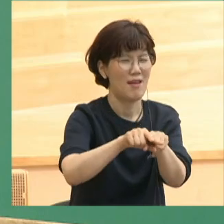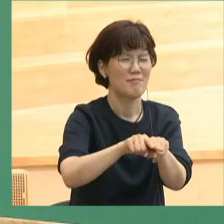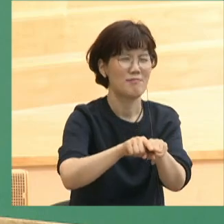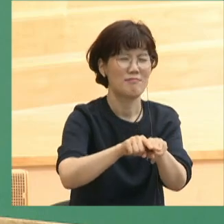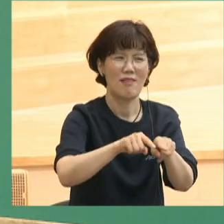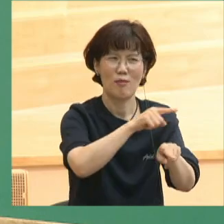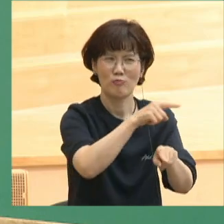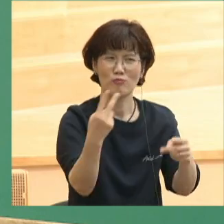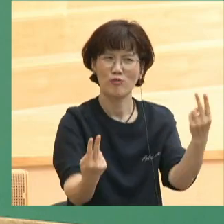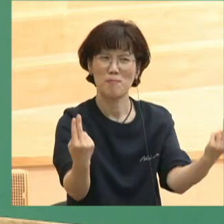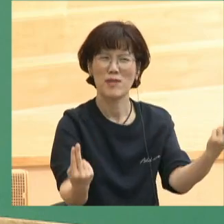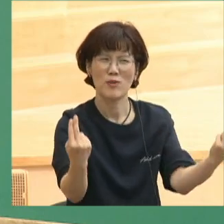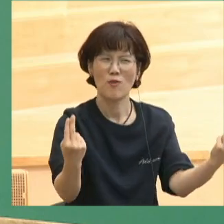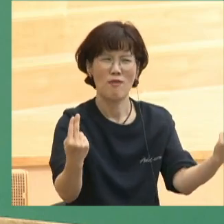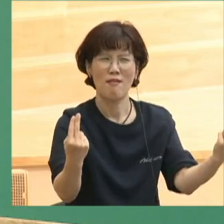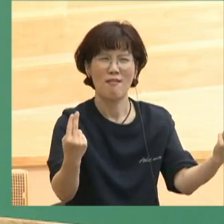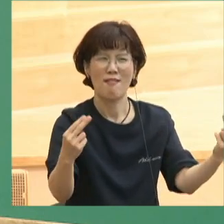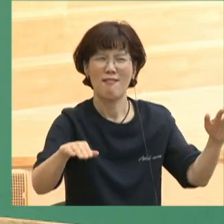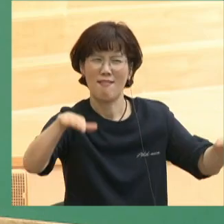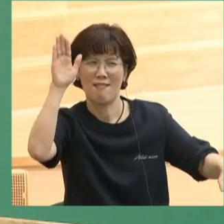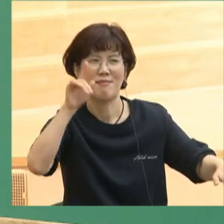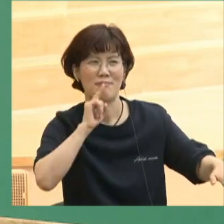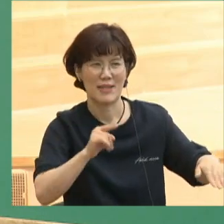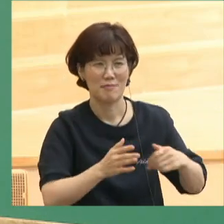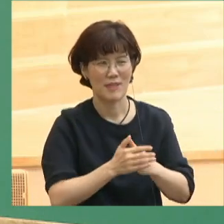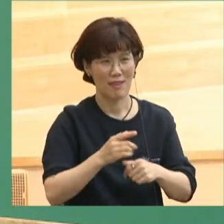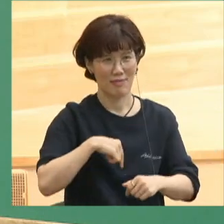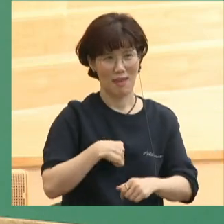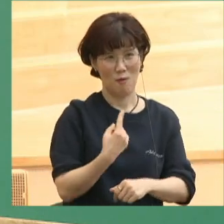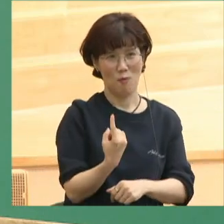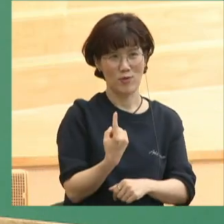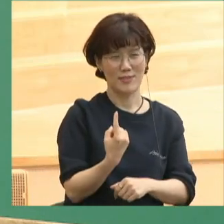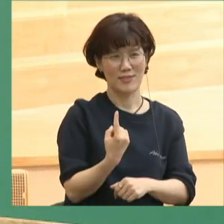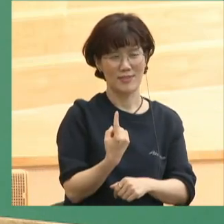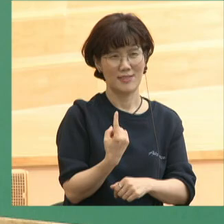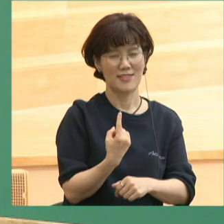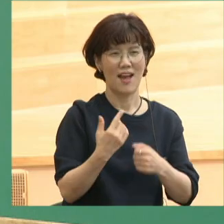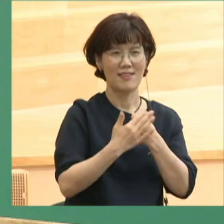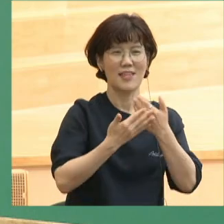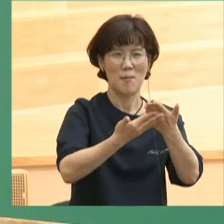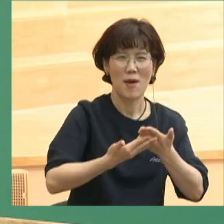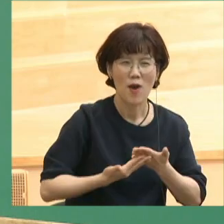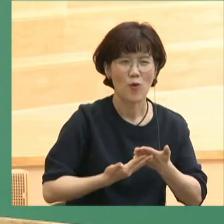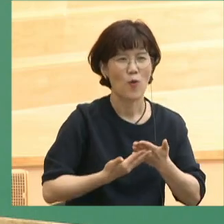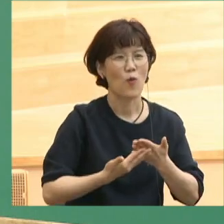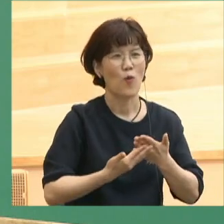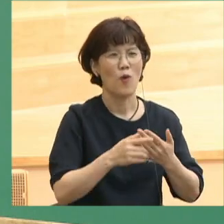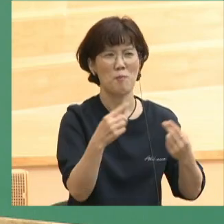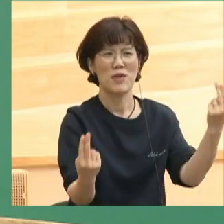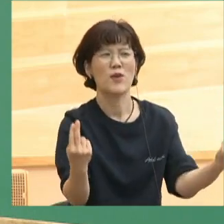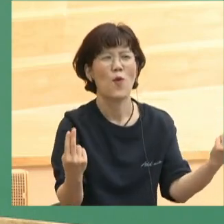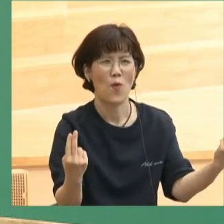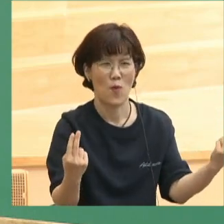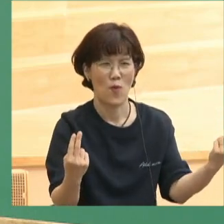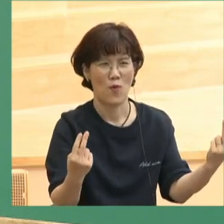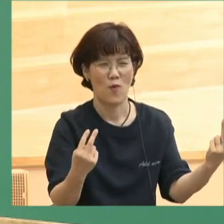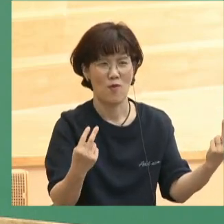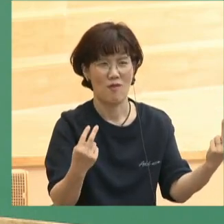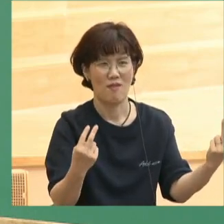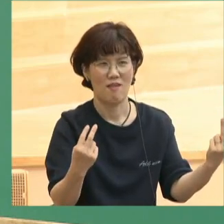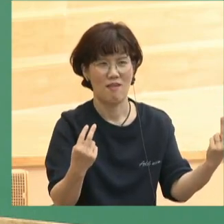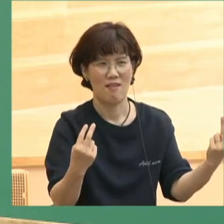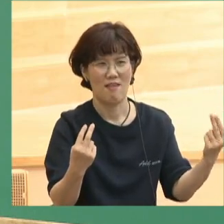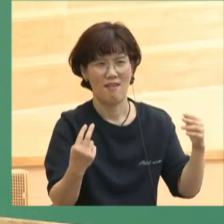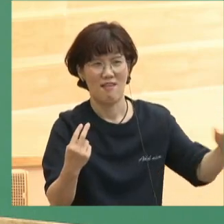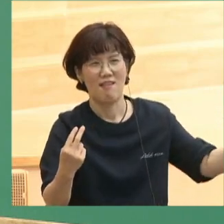다른 차원이에요. 그저 나 혼자 앉아서 말씀에 아멘 은혜 받고 그거 하고 정말로